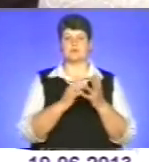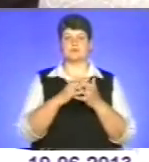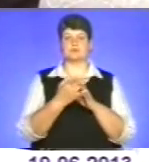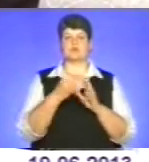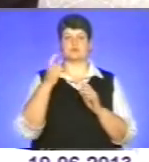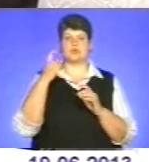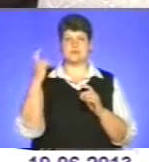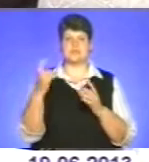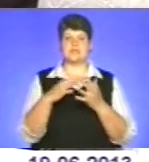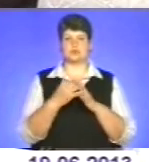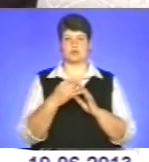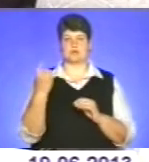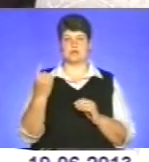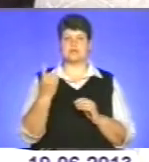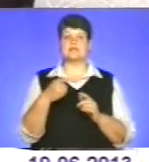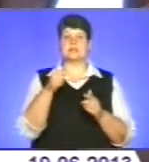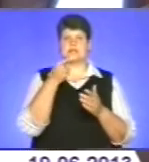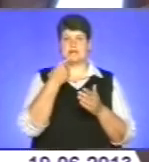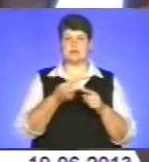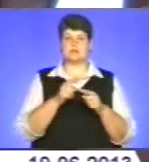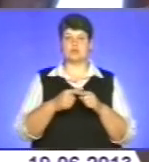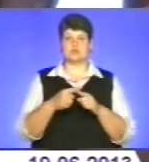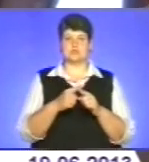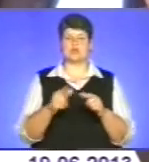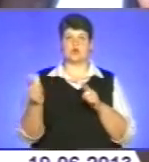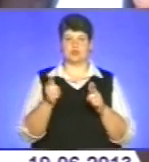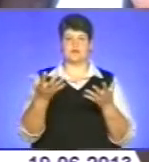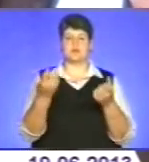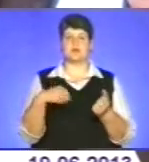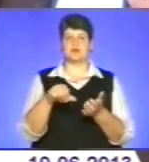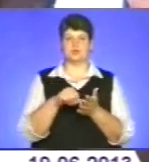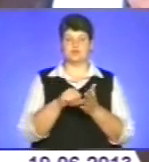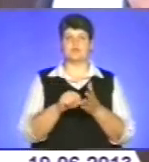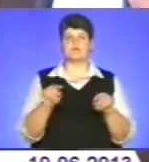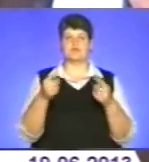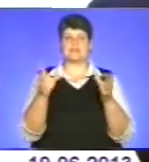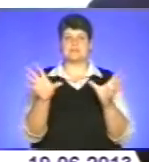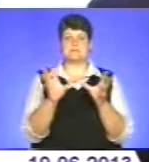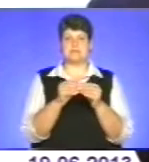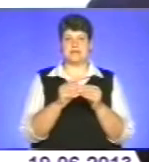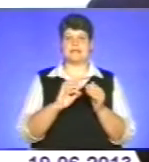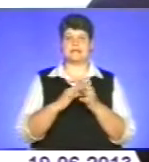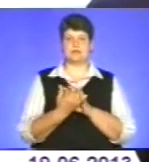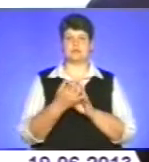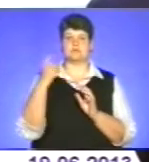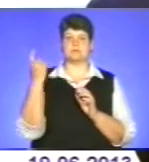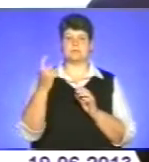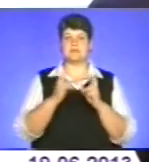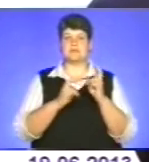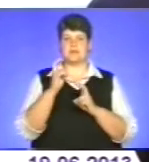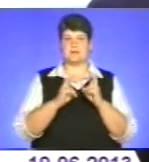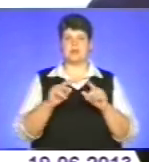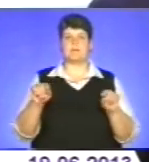та сільського господарства. Зазначив, Білорусь готова брати участь у створенні спільних сільгоспідприємств для модернізації українського АПК на